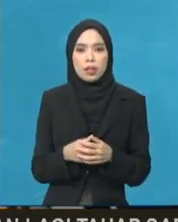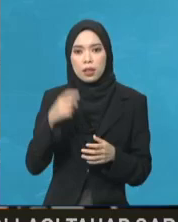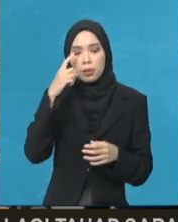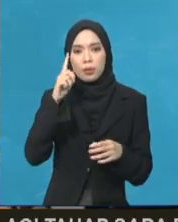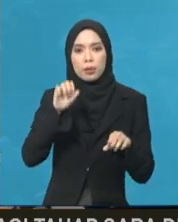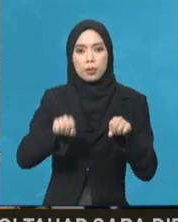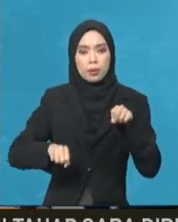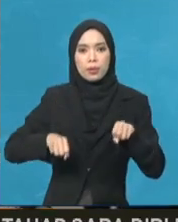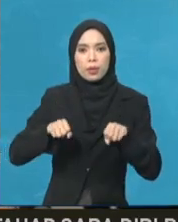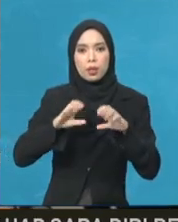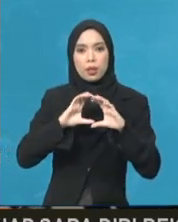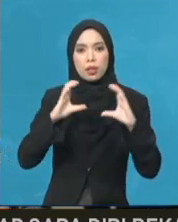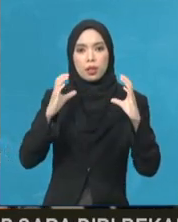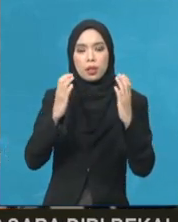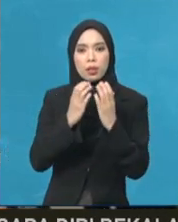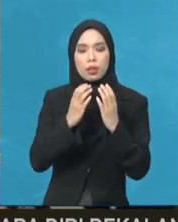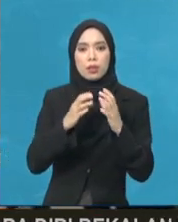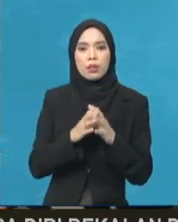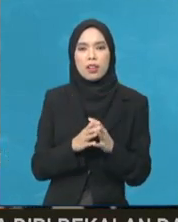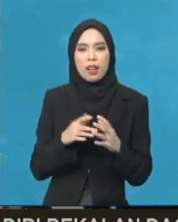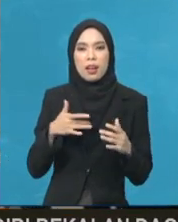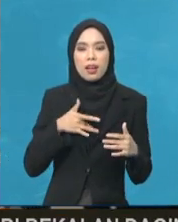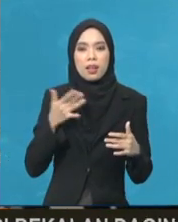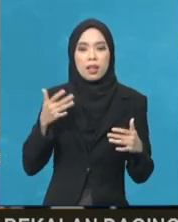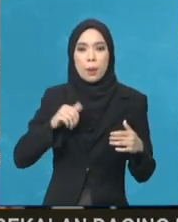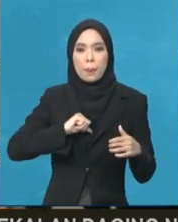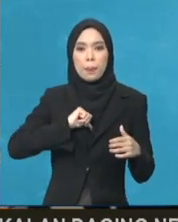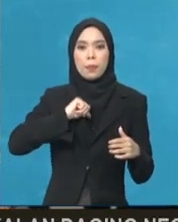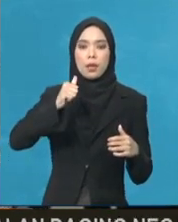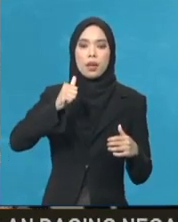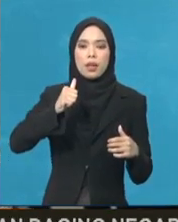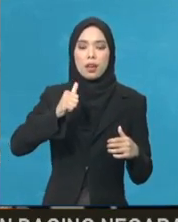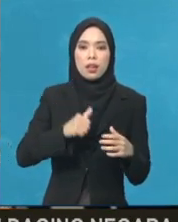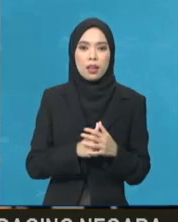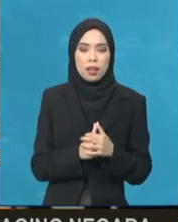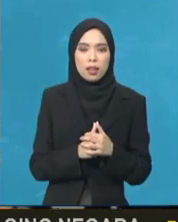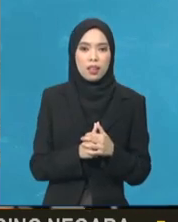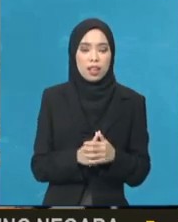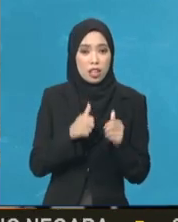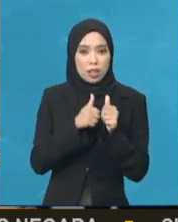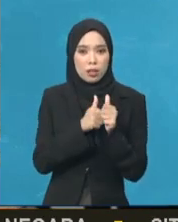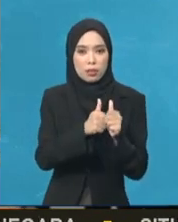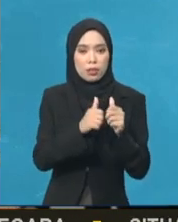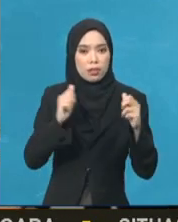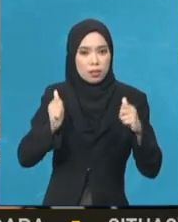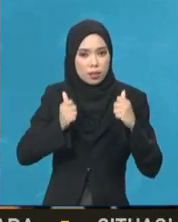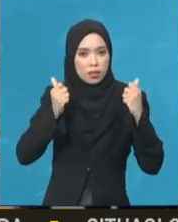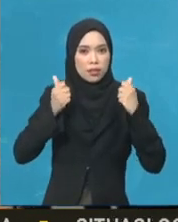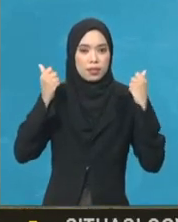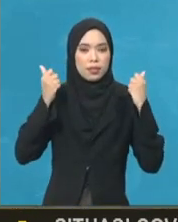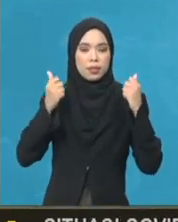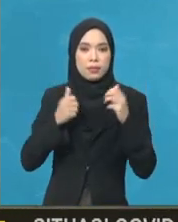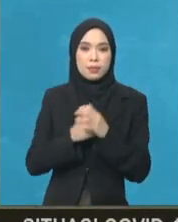bisyri Unity we are very proud to say A7S join in the event that value